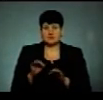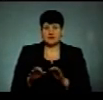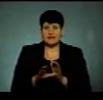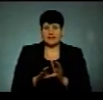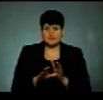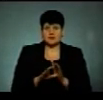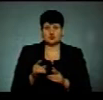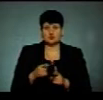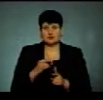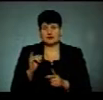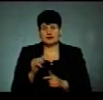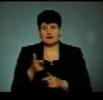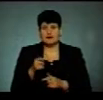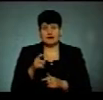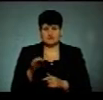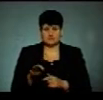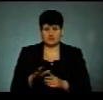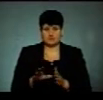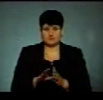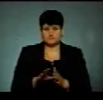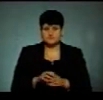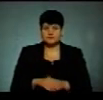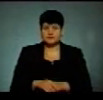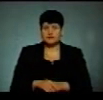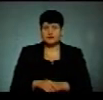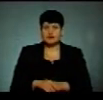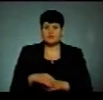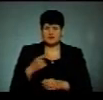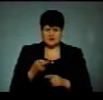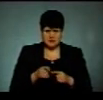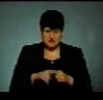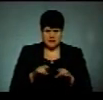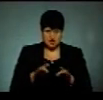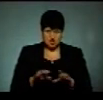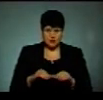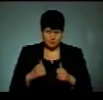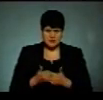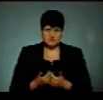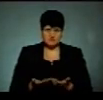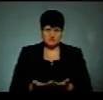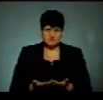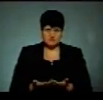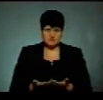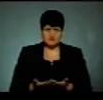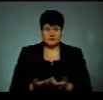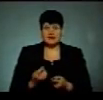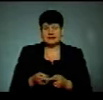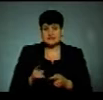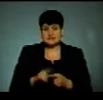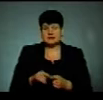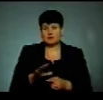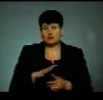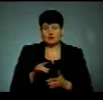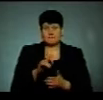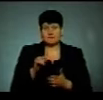і газової енергії. Що до того... Тобто, як власне, ви... це рішення комісії, так? Це, звичайно, було питання